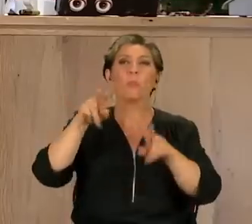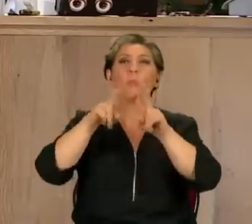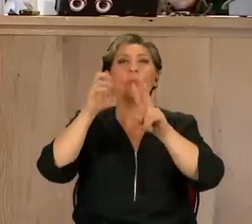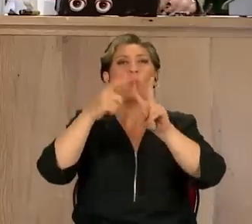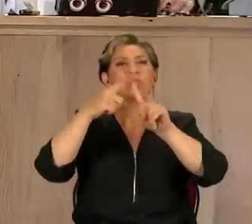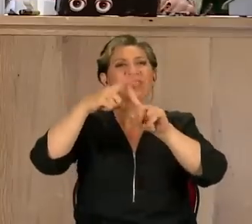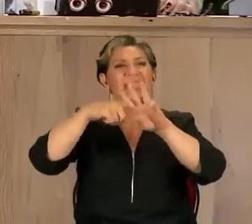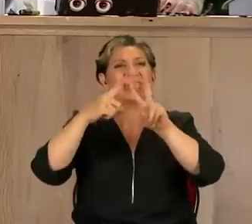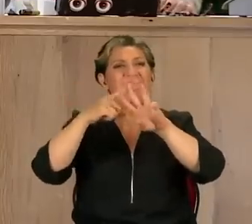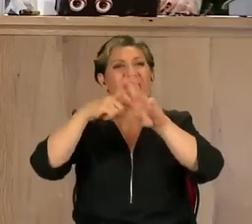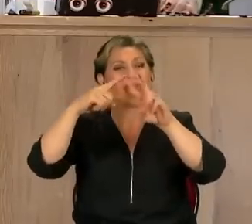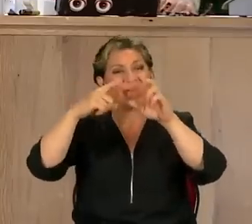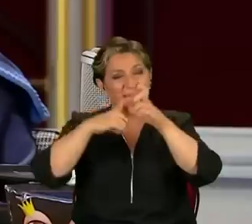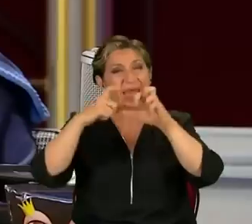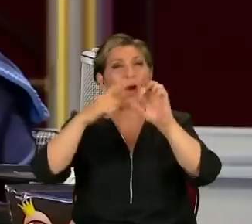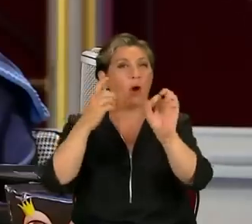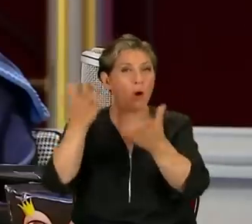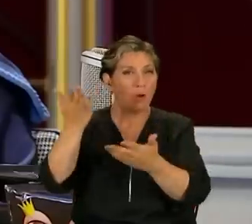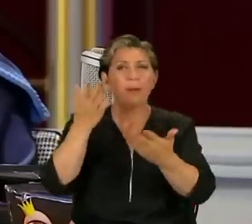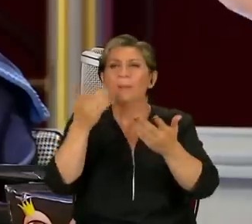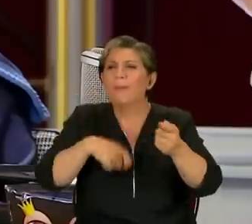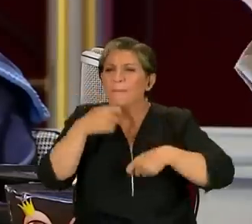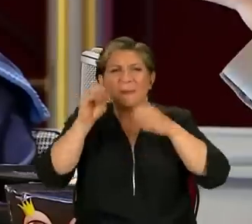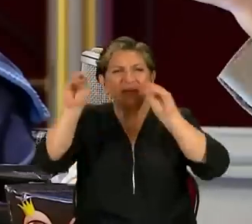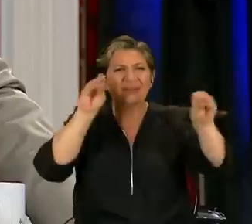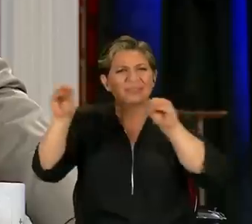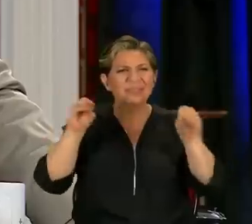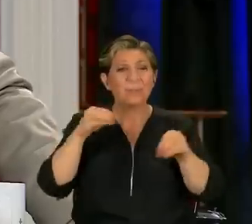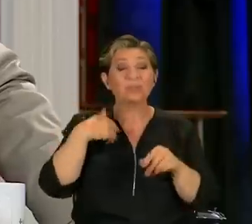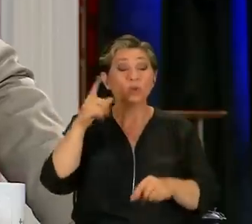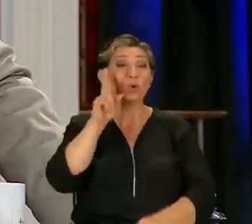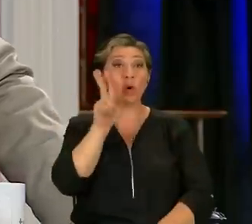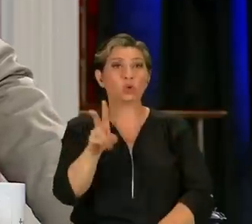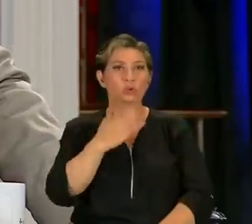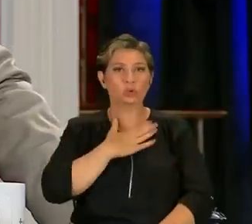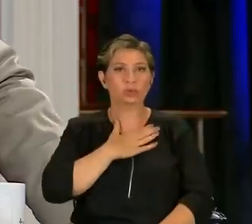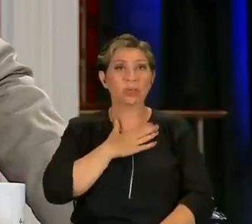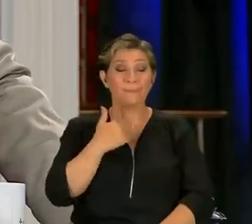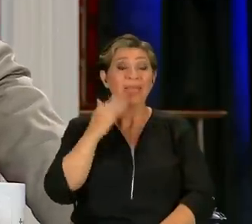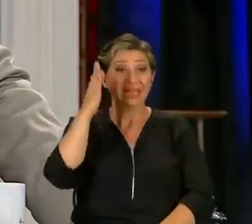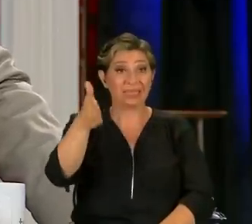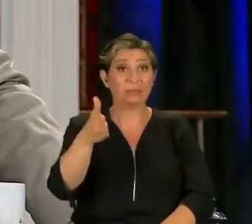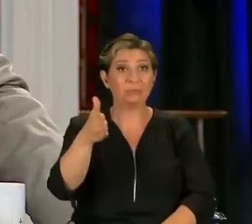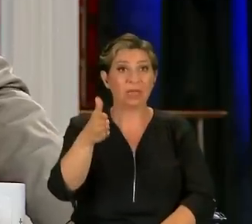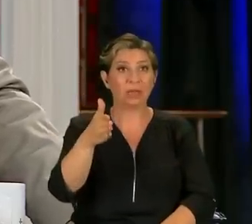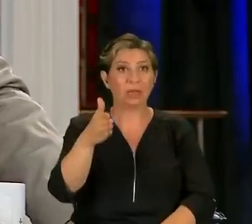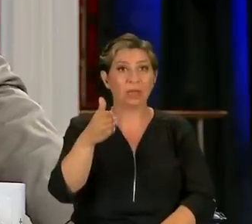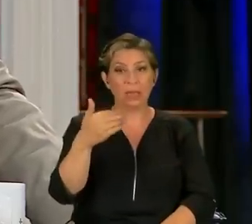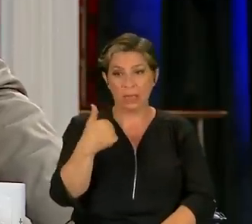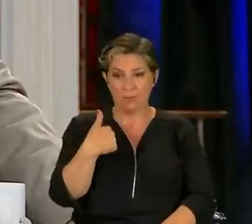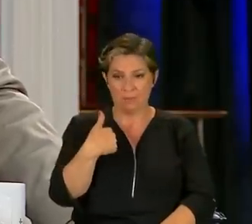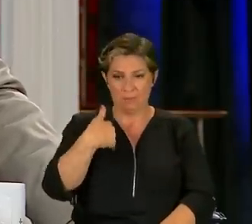Montenegro falan filan bilmem ne. Hakikaten biraz bu insanı bir de orada biz görüyoruz. Ben gittiğim zaman.